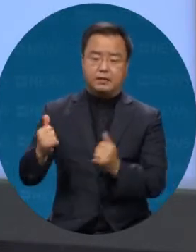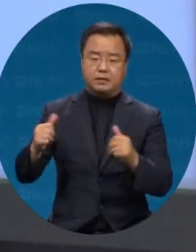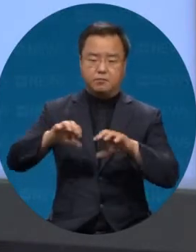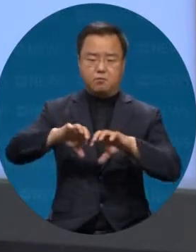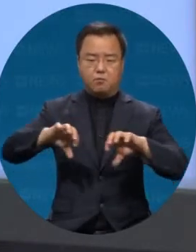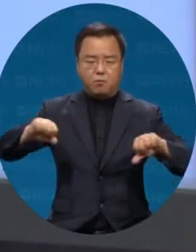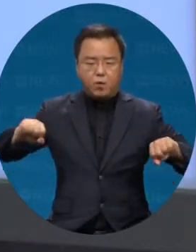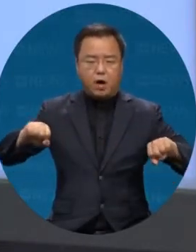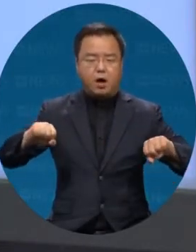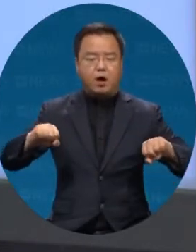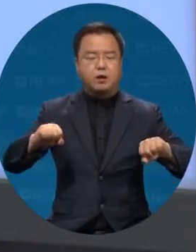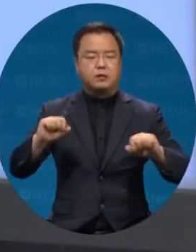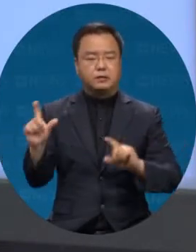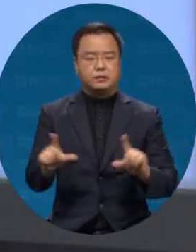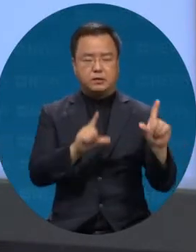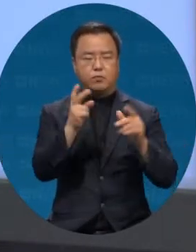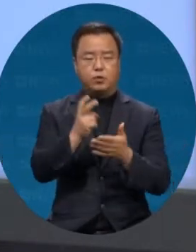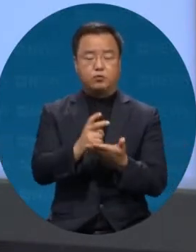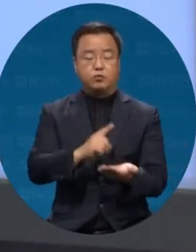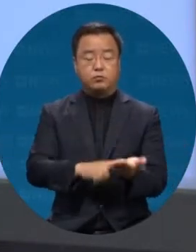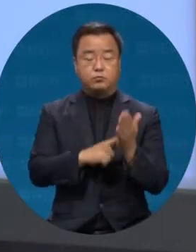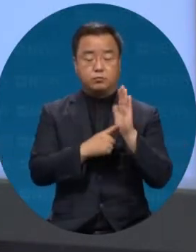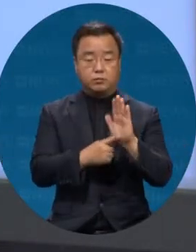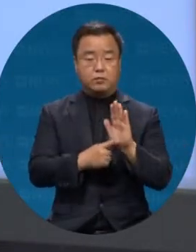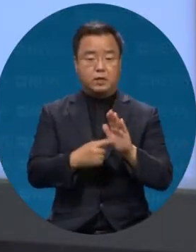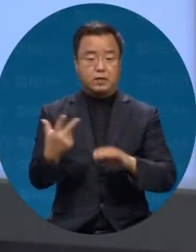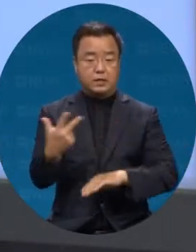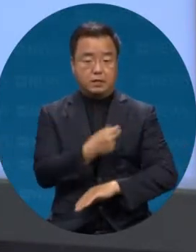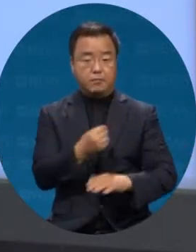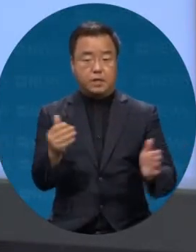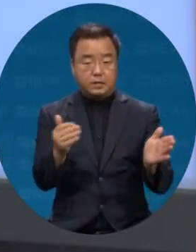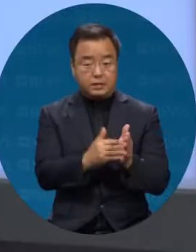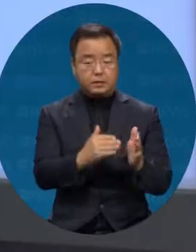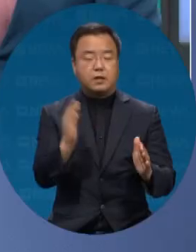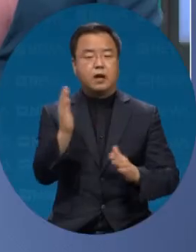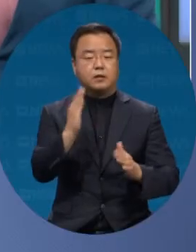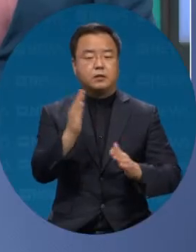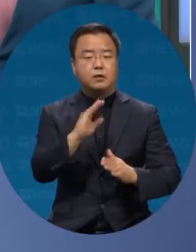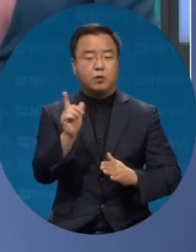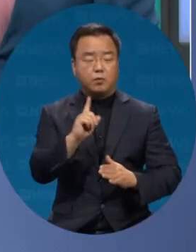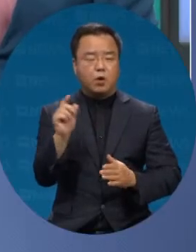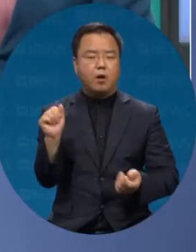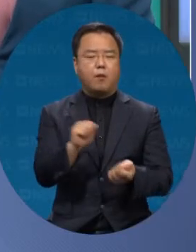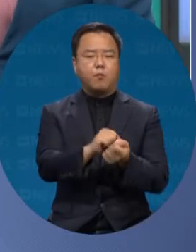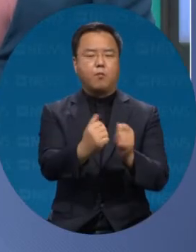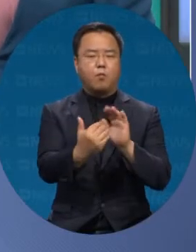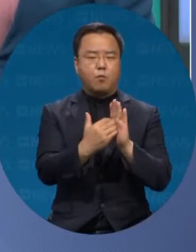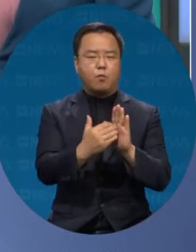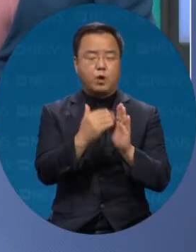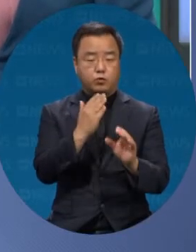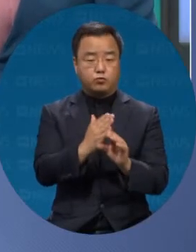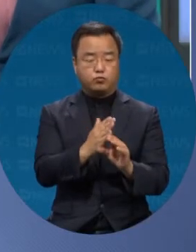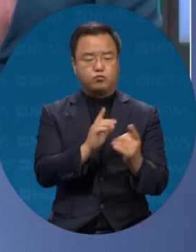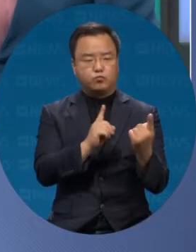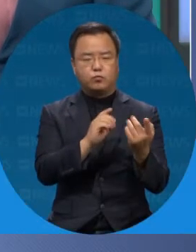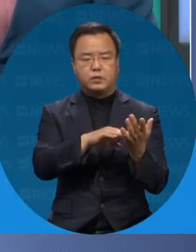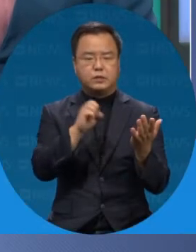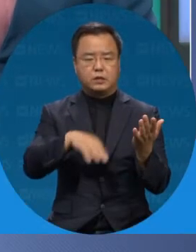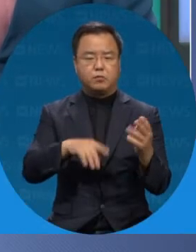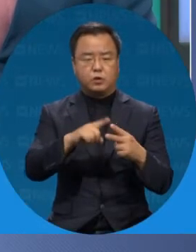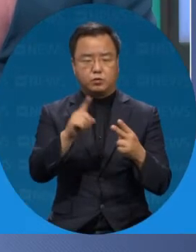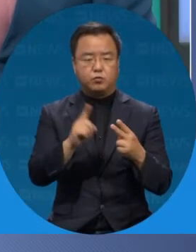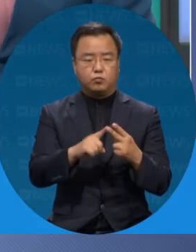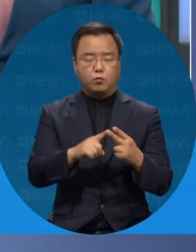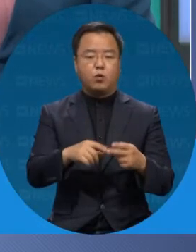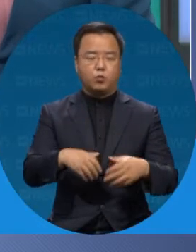생활 규칙을 선포했다는 건데요. 그러니까 예방 접종을 받은 학생은 이 방역상 많은 부분에서 제외가 되거나 상대적으로